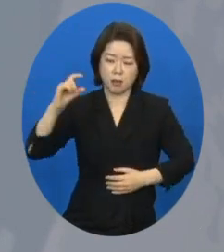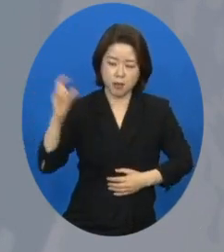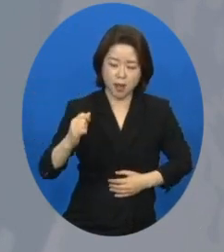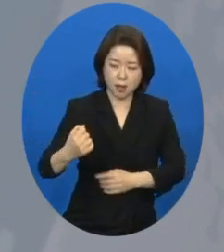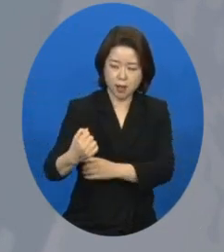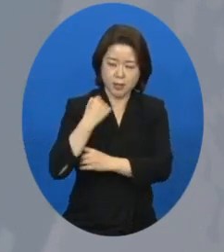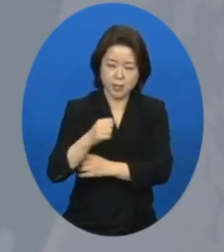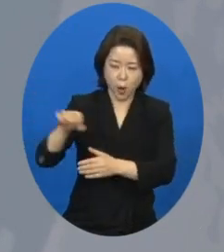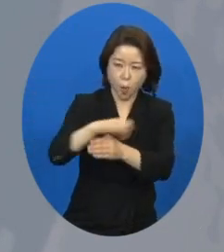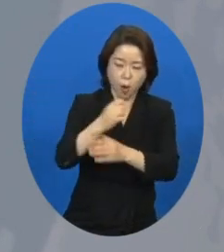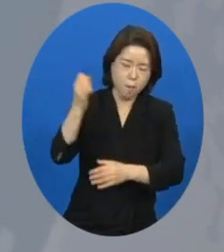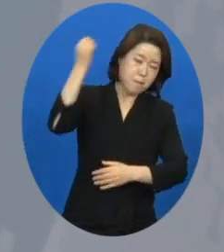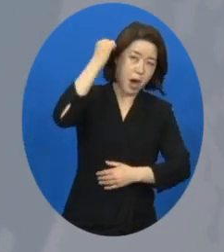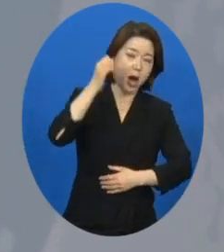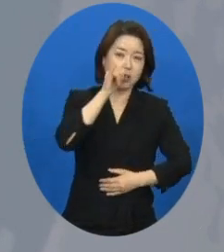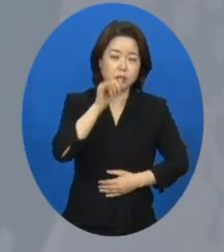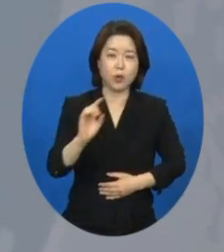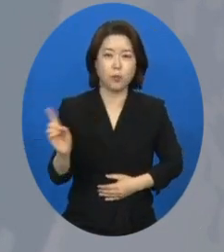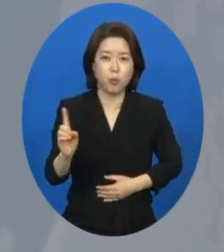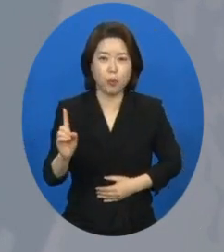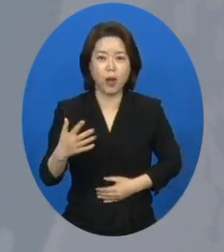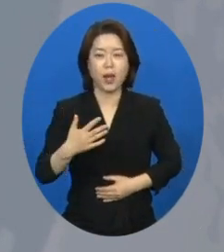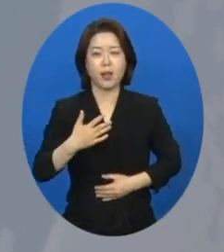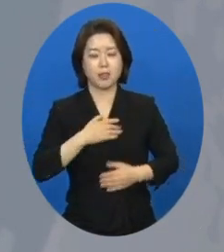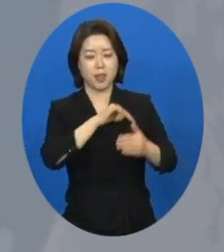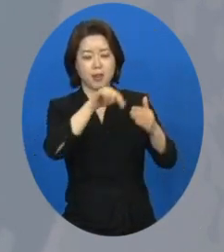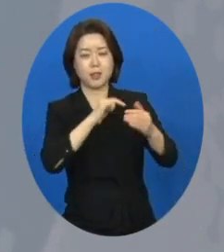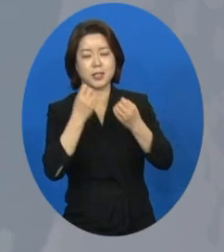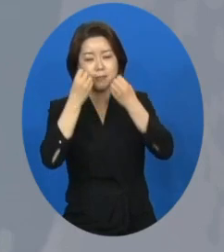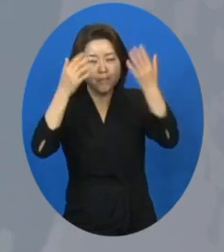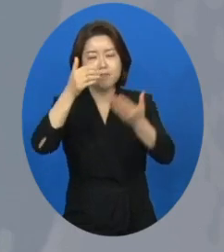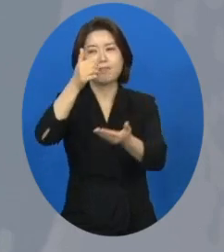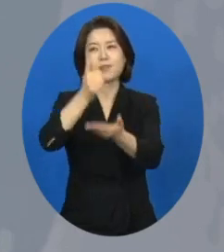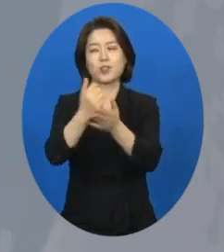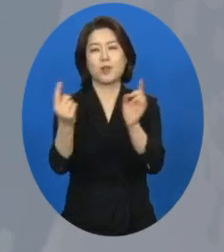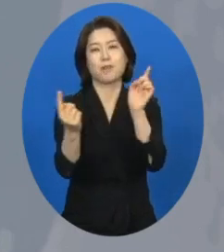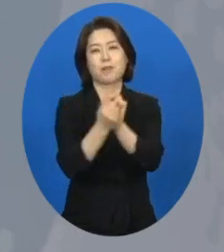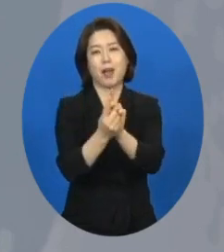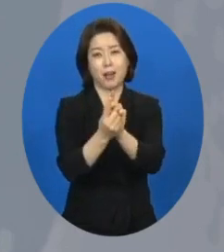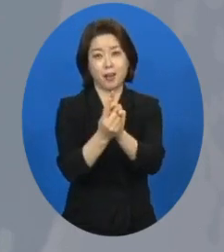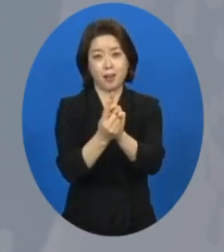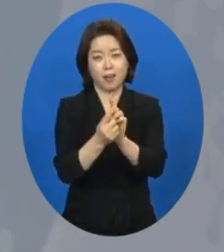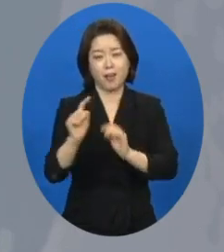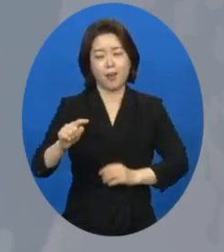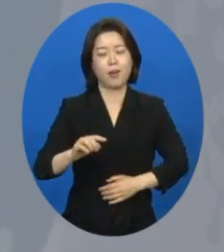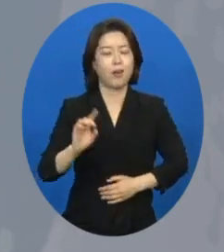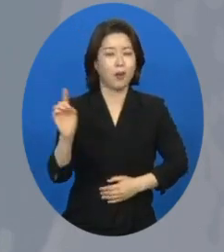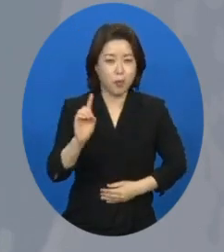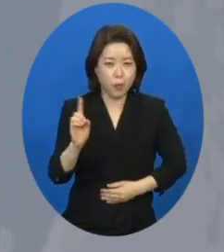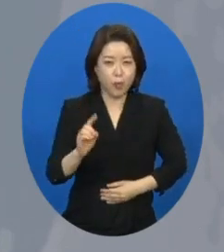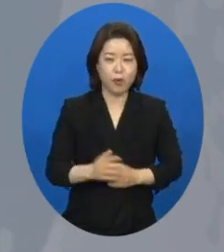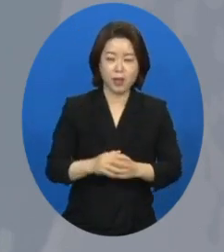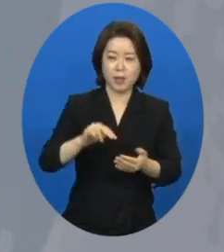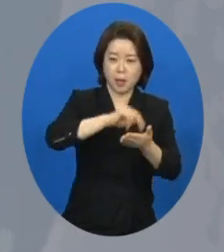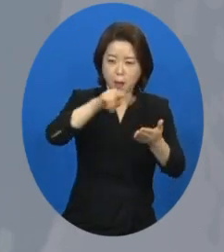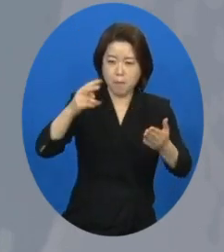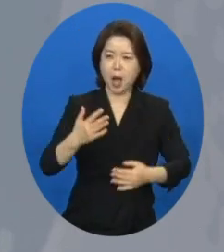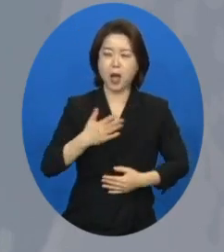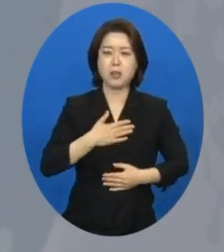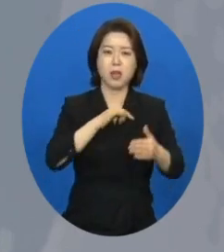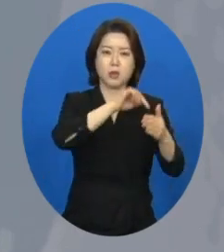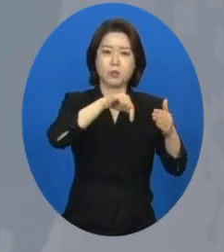종이 울리게 되었고 나는 내 가슴에 새로운 주인을 맞아야만 했었다. 그는 방황하던 내